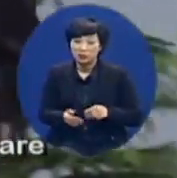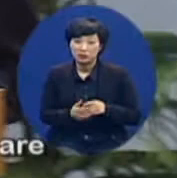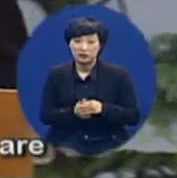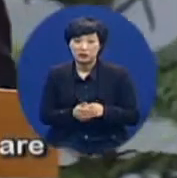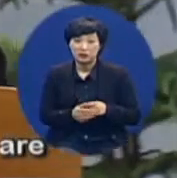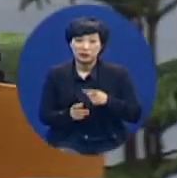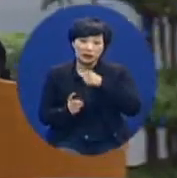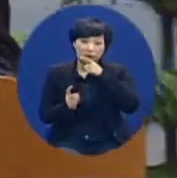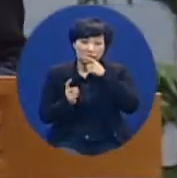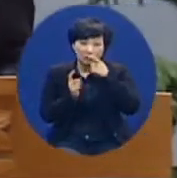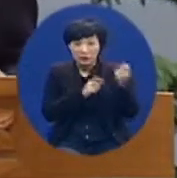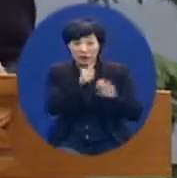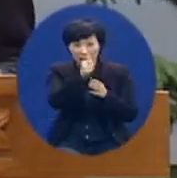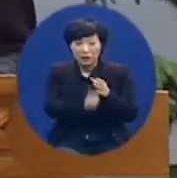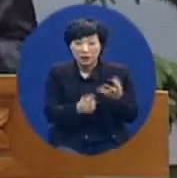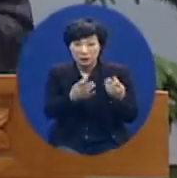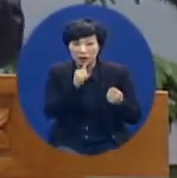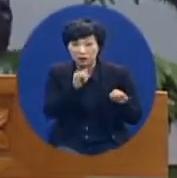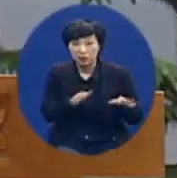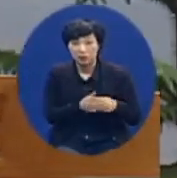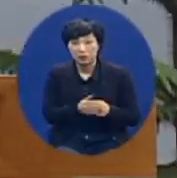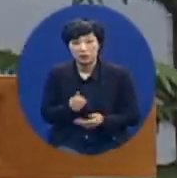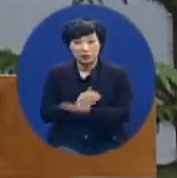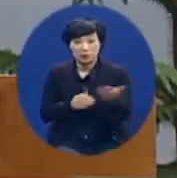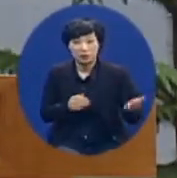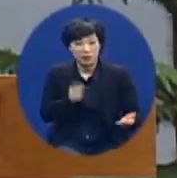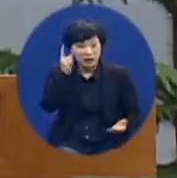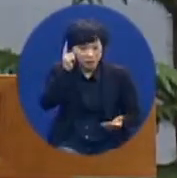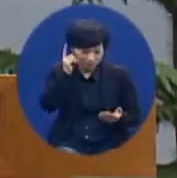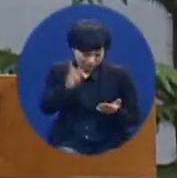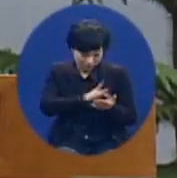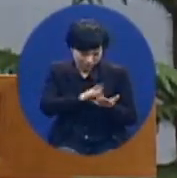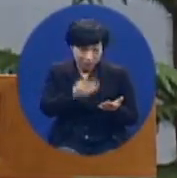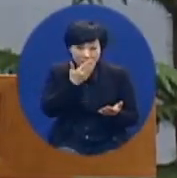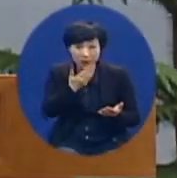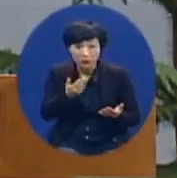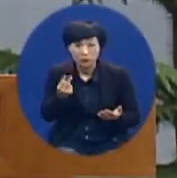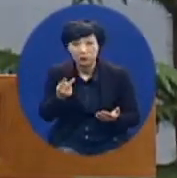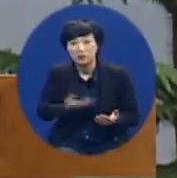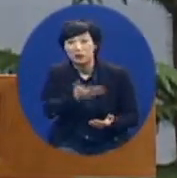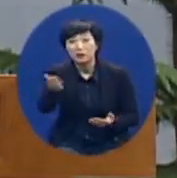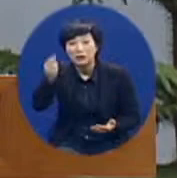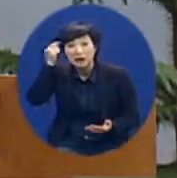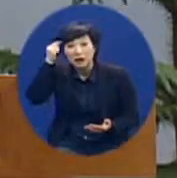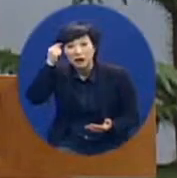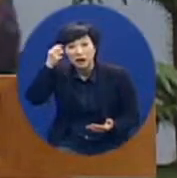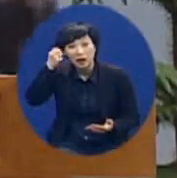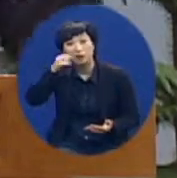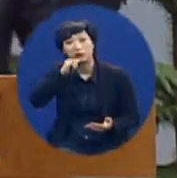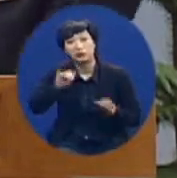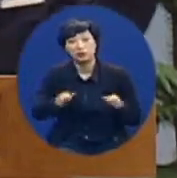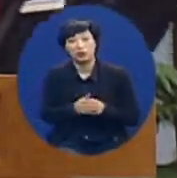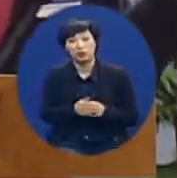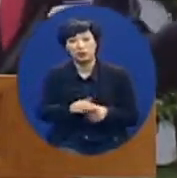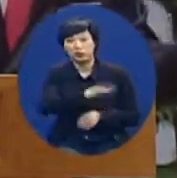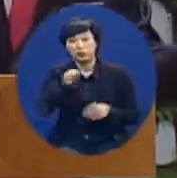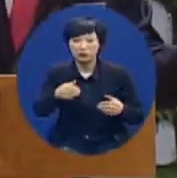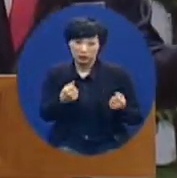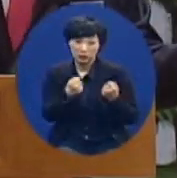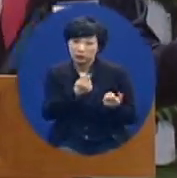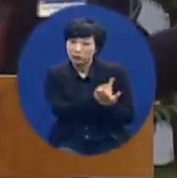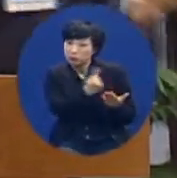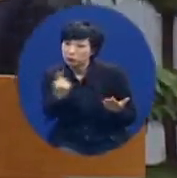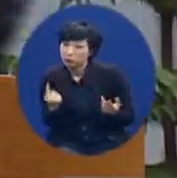기계화 돼서 어 여러분의 손 안에 들어 있고 여러분의 머리 안에 들어 있어 벗어날 길이